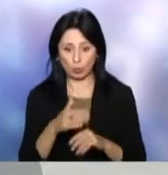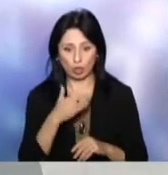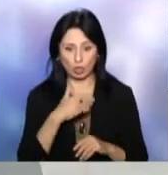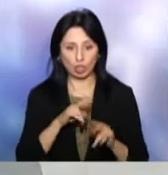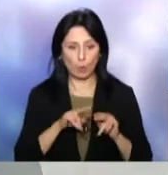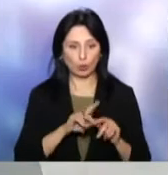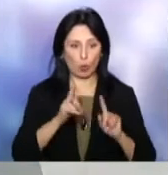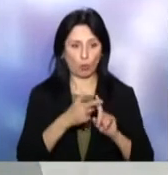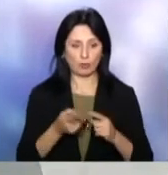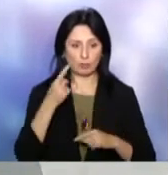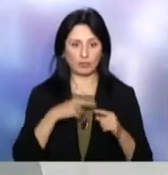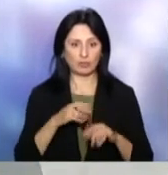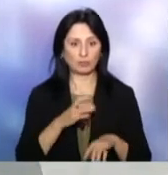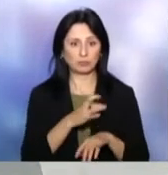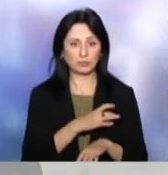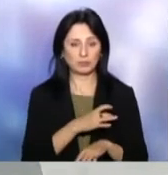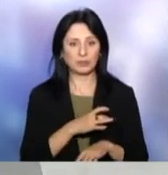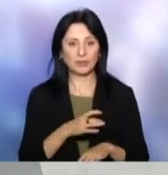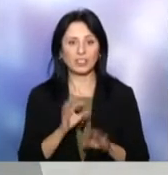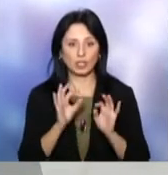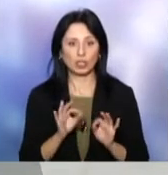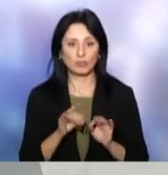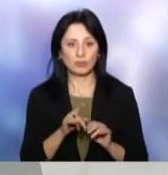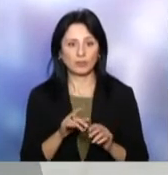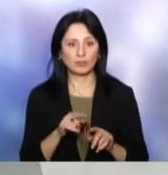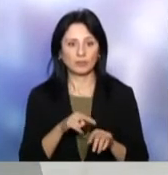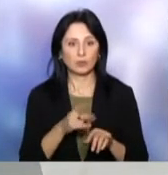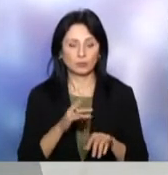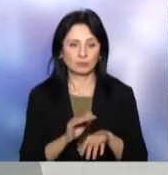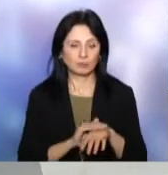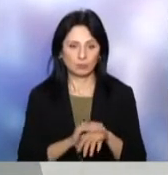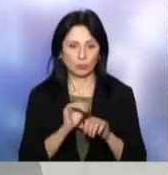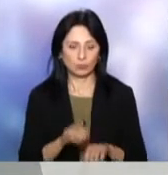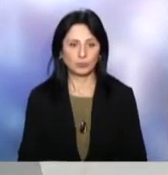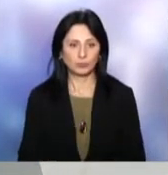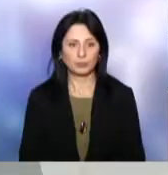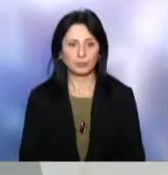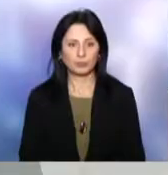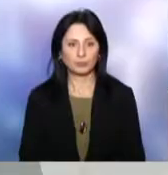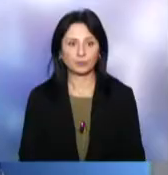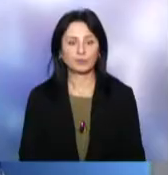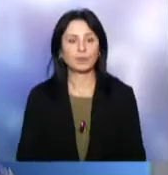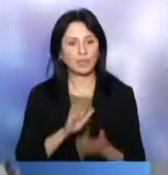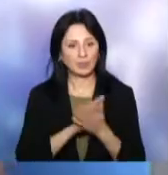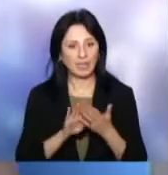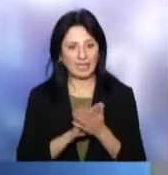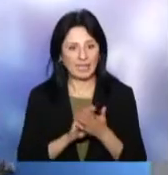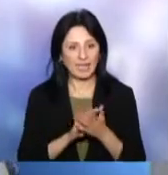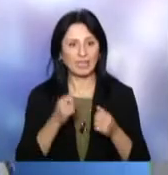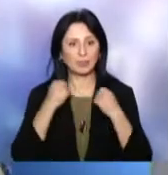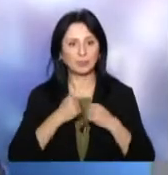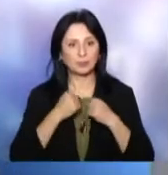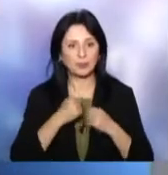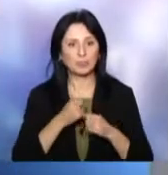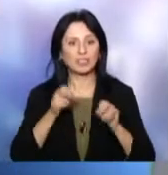შემდგომისთვის ისე იგივე პრობლემა აქვს, სწორედ შემანარჩუნებელი თერაპისტვის ასეთი მომდის საშუალება. ანუ პირადი ჰიგიენის საშუალებები, მათ შორის